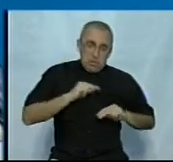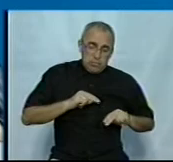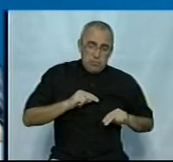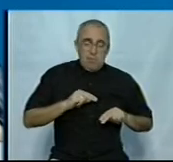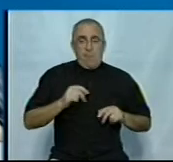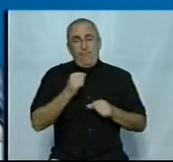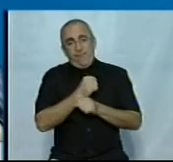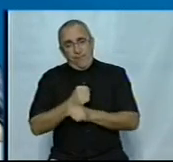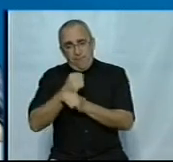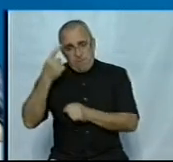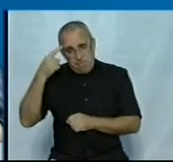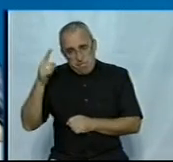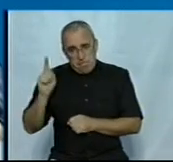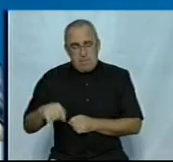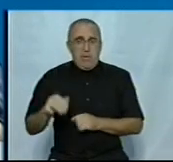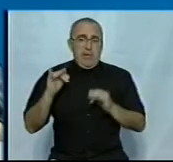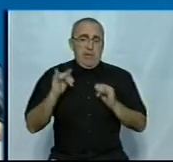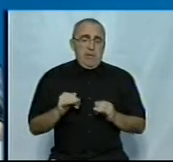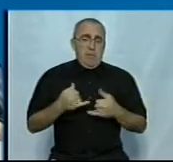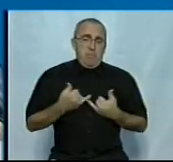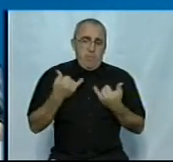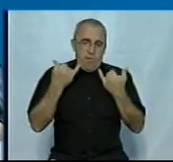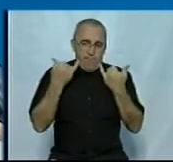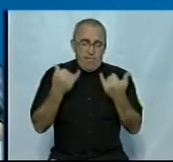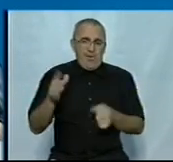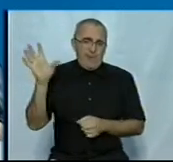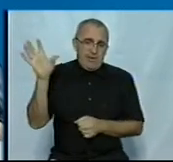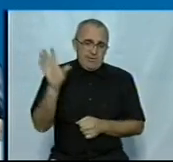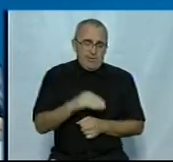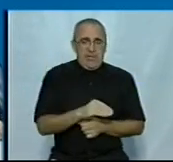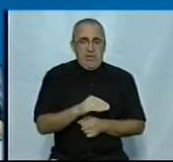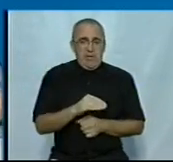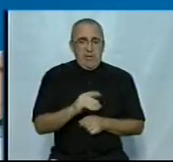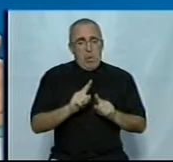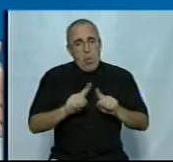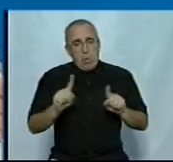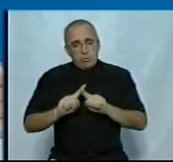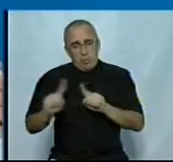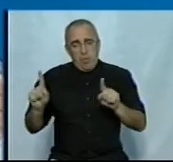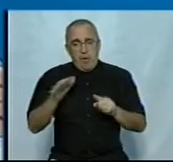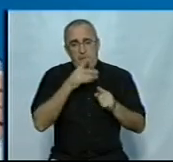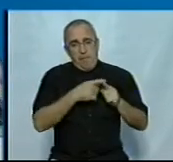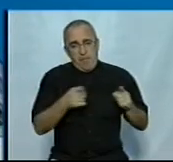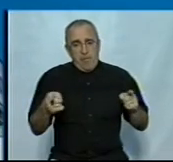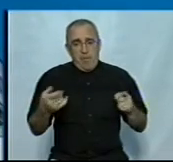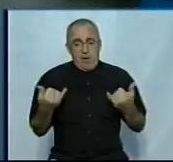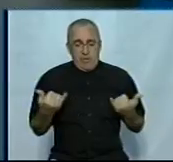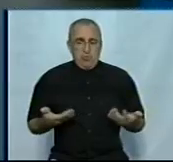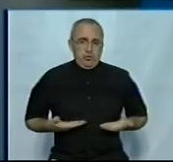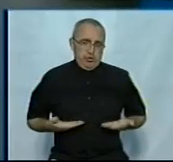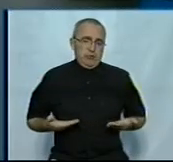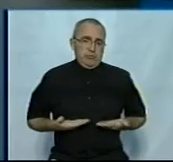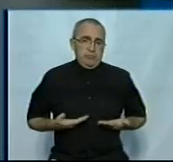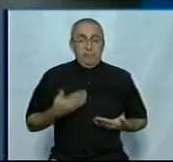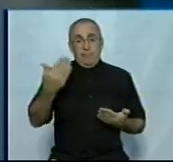і відпочивати, вміють і поважати всі ті особливості періоду, в який нам доводиться жити.